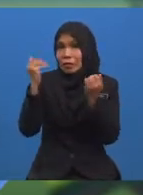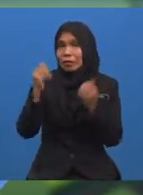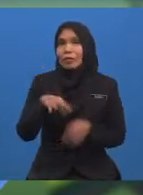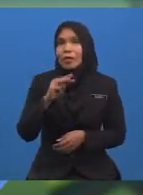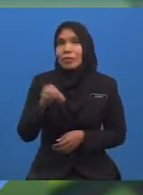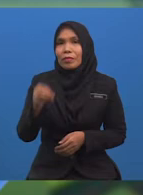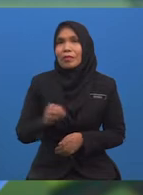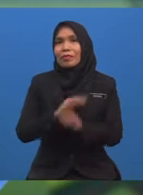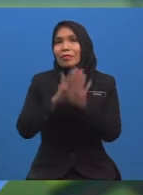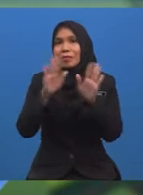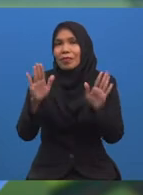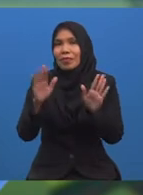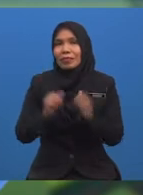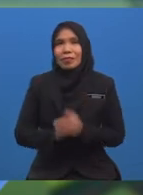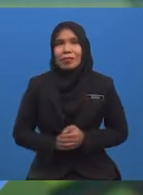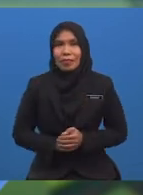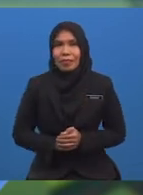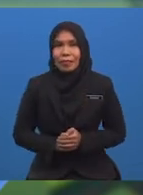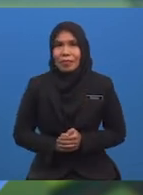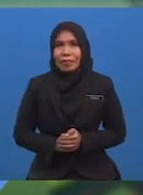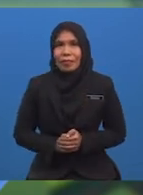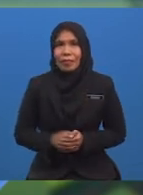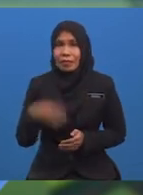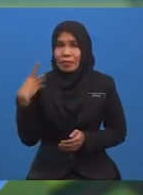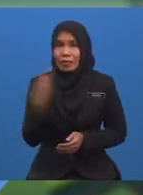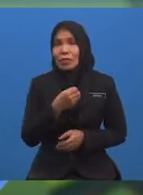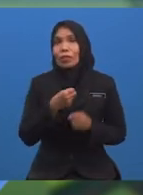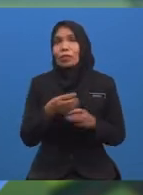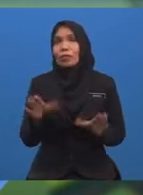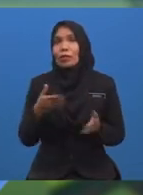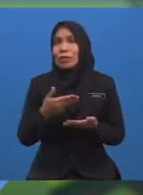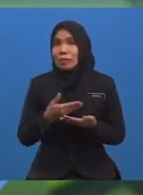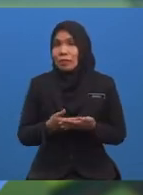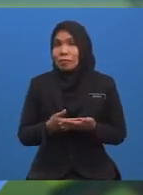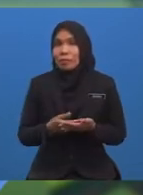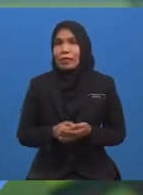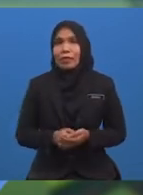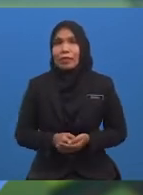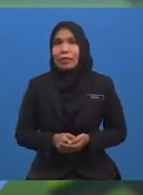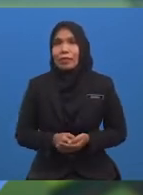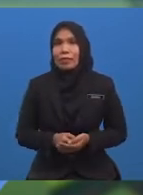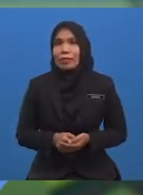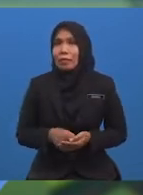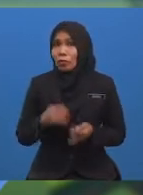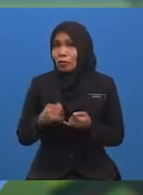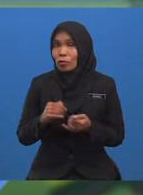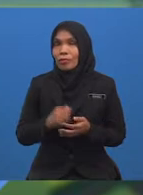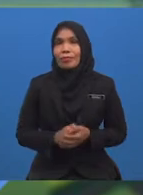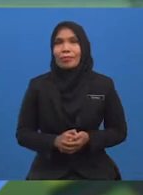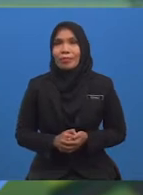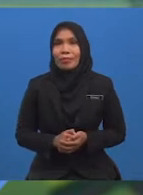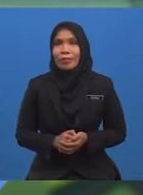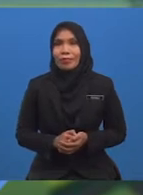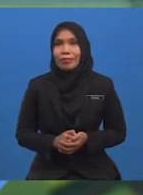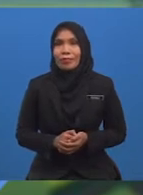tentang penjelasan cikgu ini. Kita sudah sampai ke penghujung segmen. Segmen yang terakhir